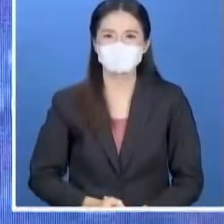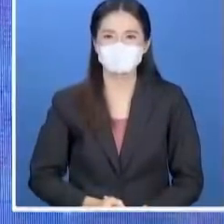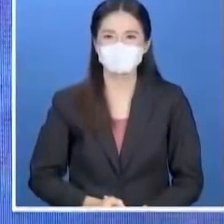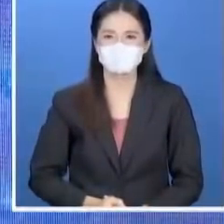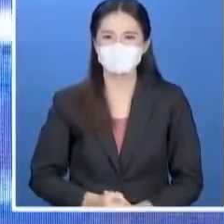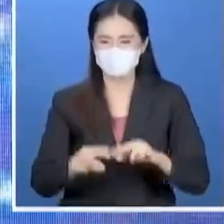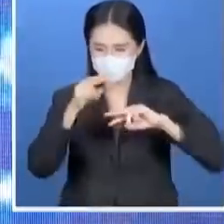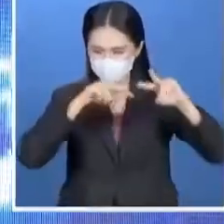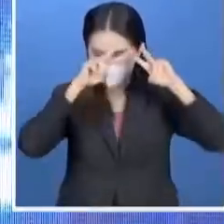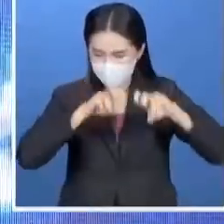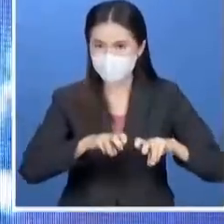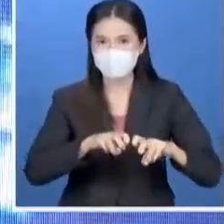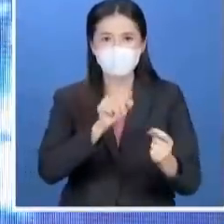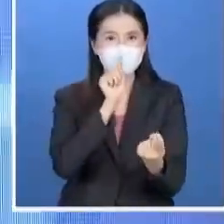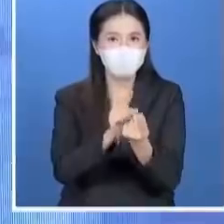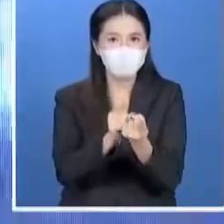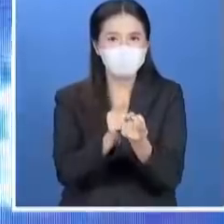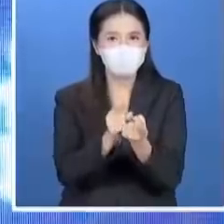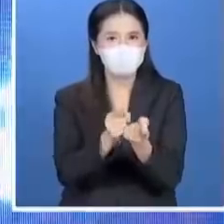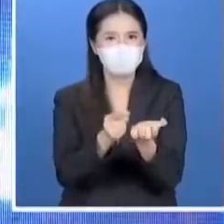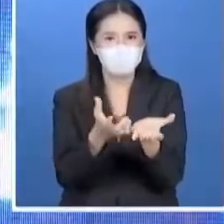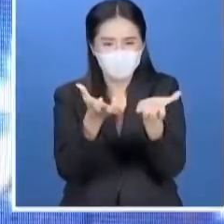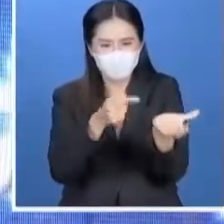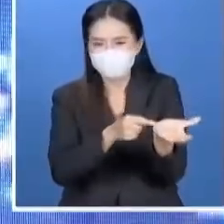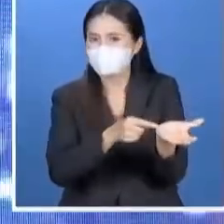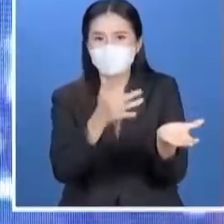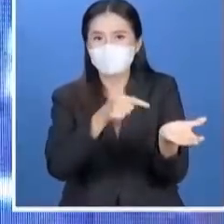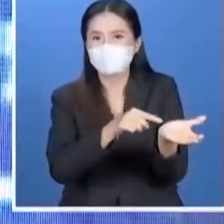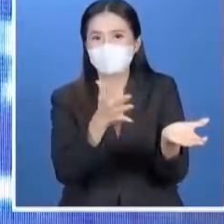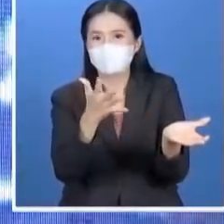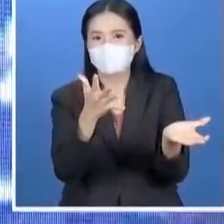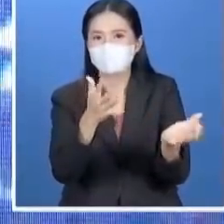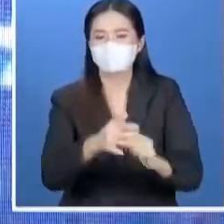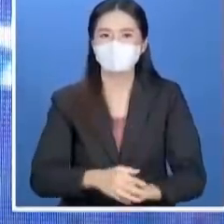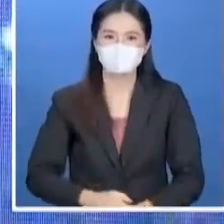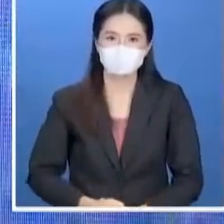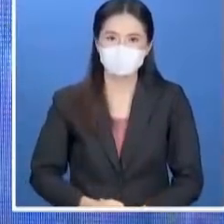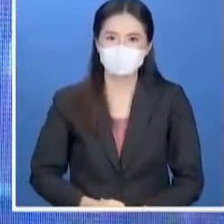เมื่อตรวจสอบกลับไม่พบเงาของวัตถุเหมือนรอบก่อน